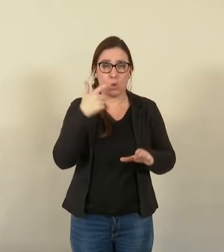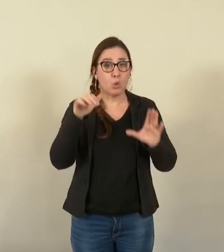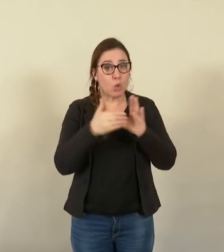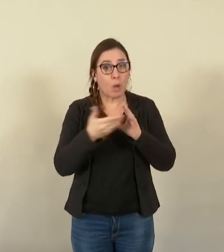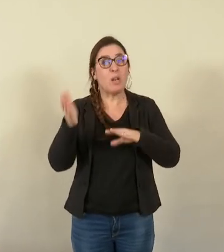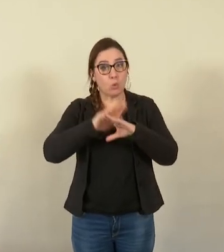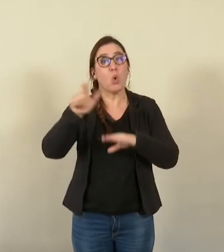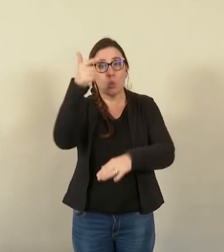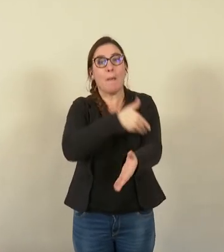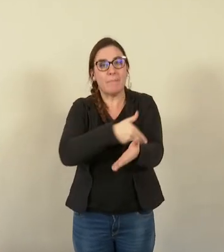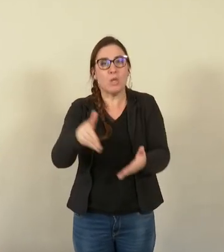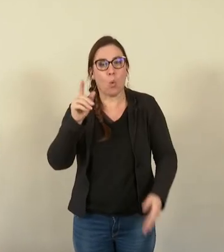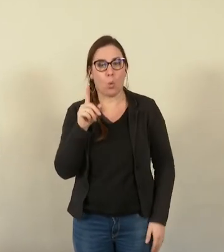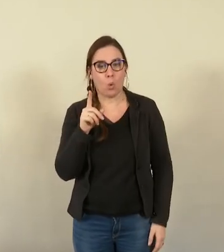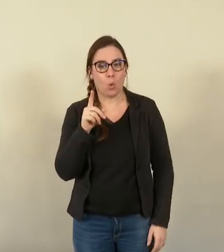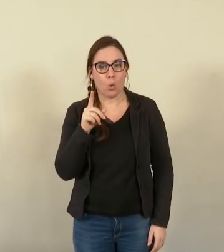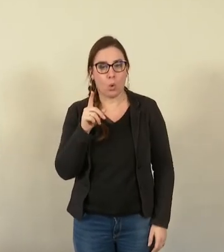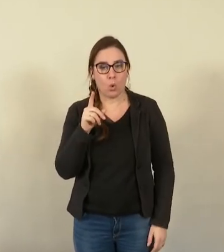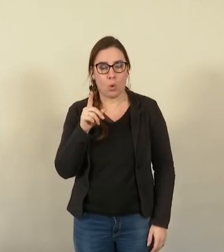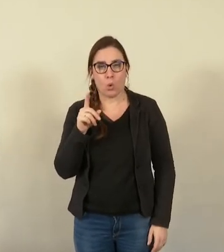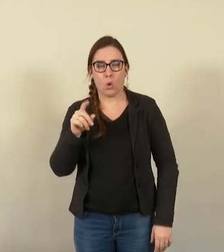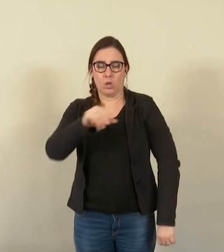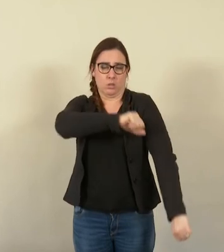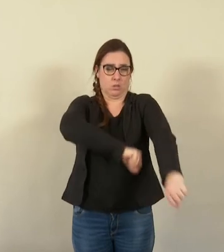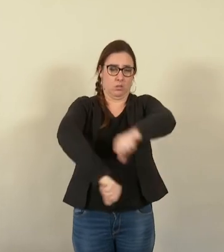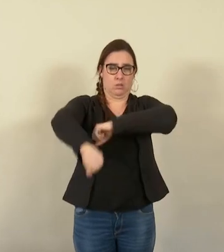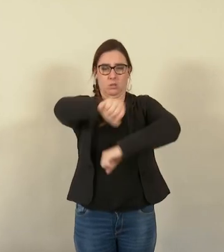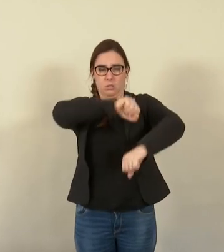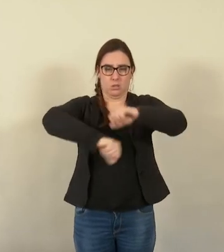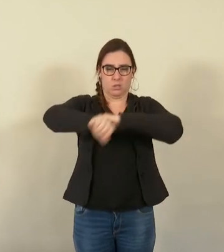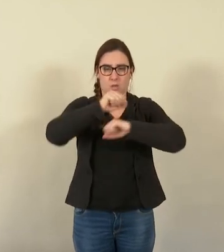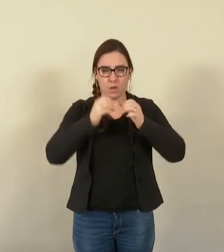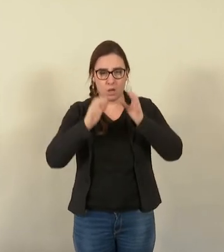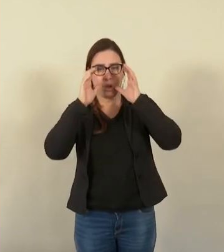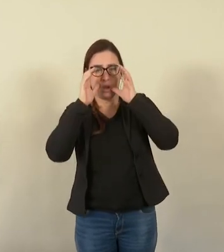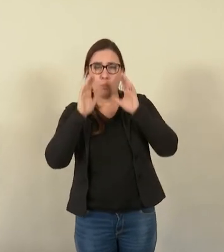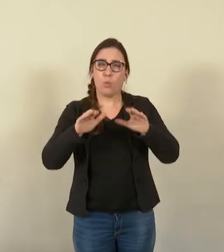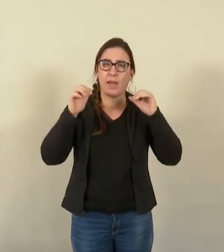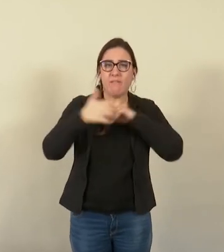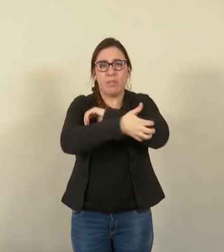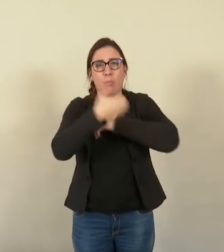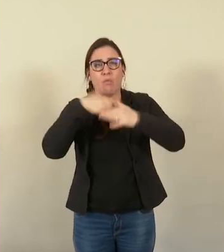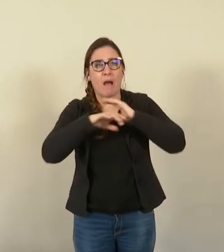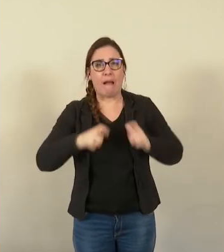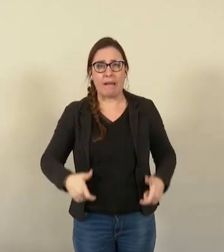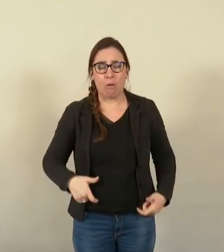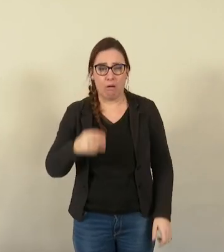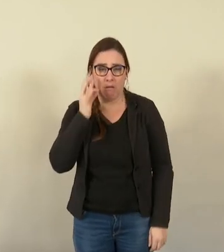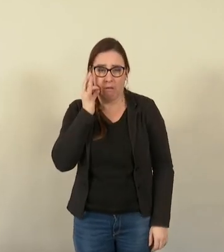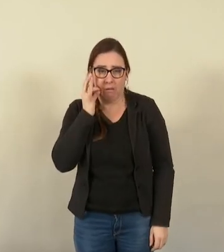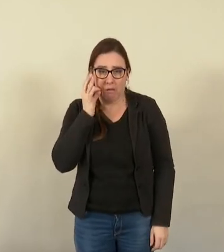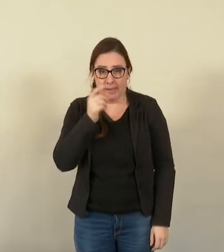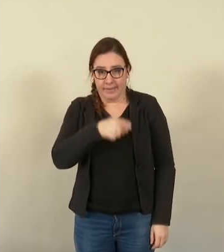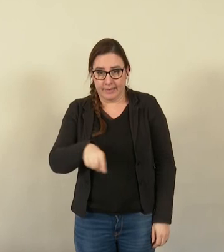12 millions hein donc on parle là de la grande manœuvre de sur les les petits déjeunés pour lutter contre la pauvreté à l'école ça ça a visé